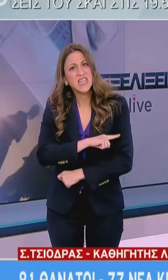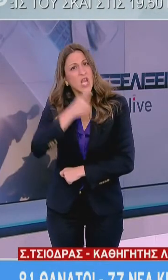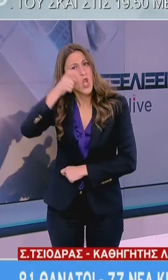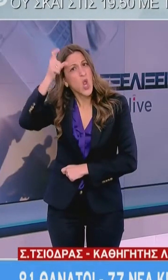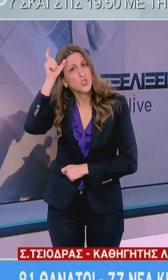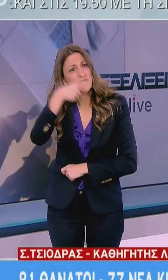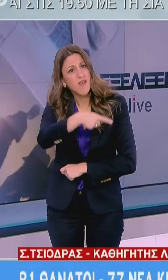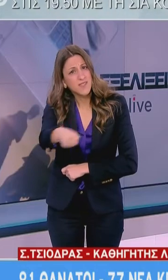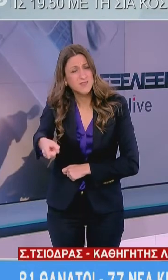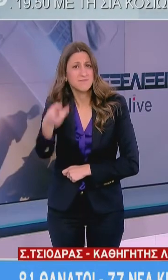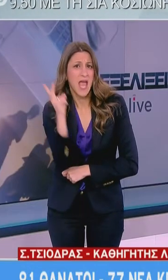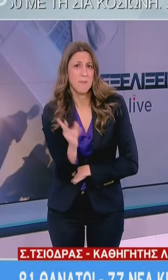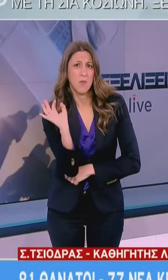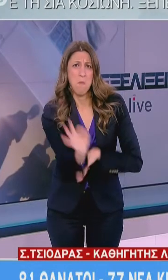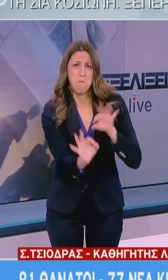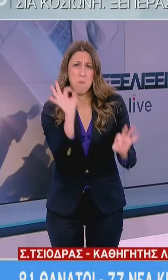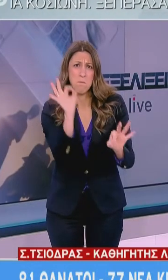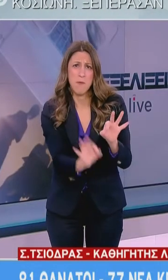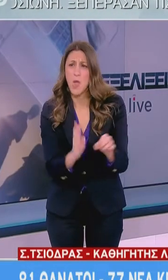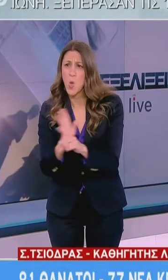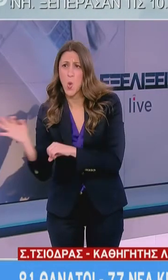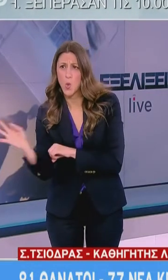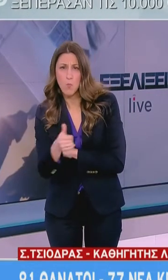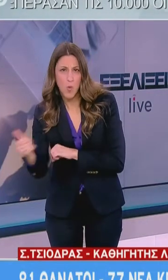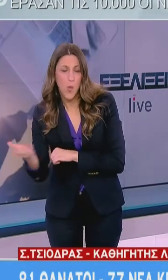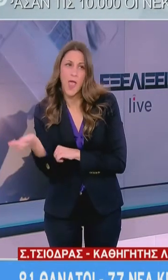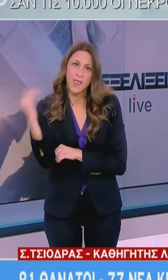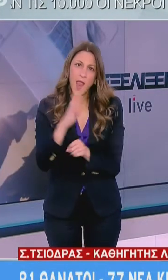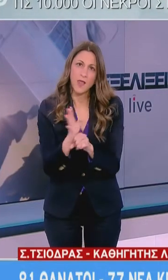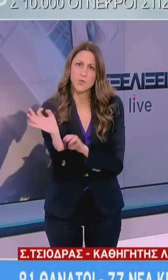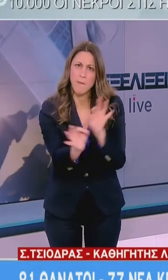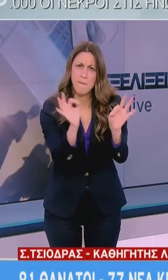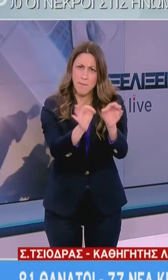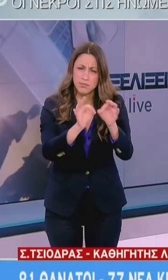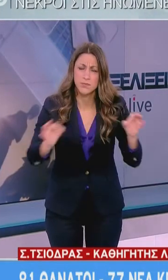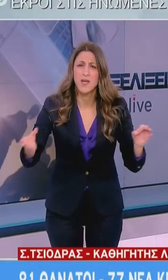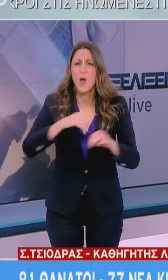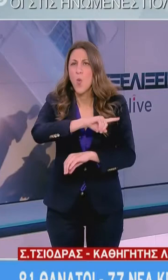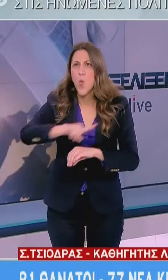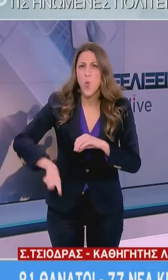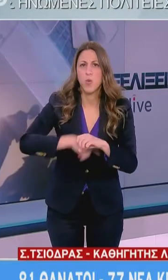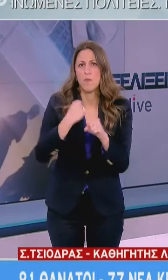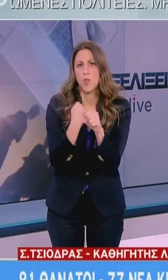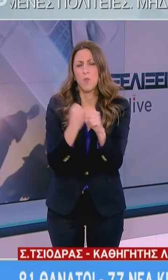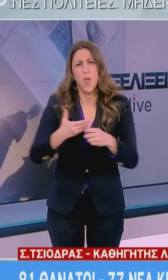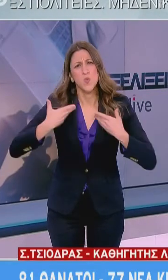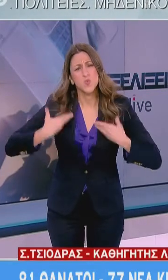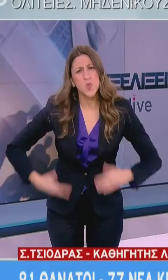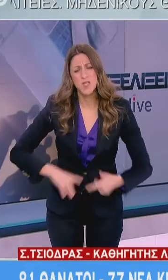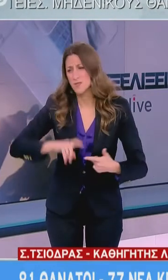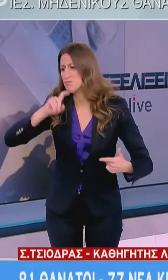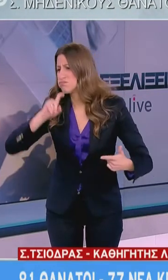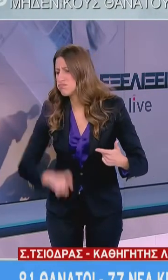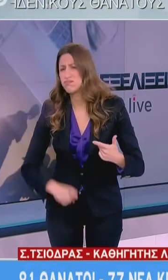έκθεσης και σε άλλα πλην του νέου ιού παθογόνα, μικρόβια και ιούς. Αντιμετωπίζουν μεγάλα ωράρια εργασίας, κόπωση,